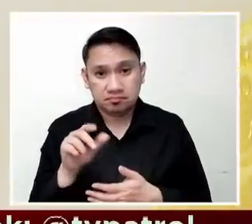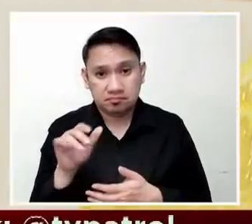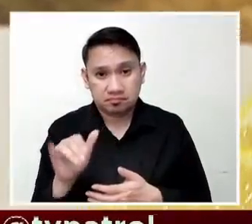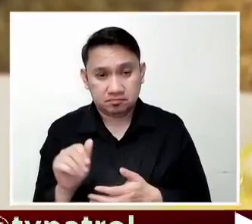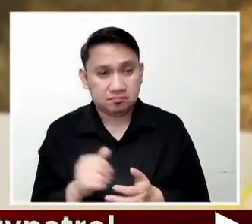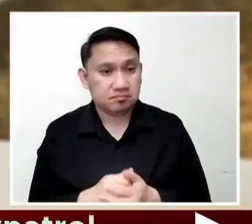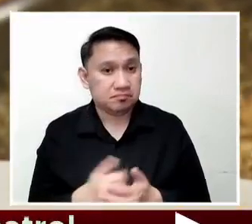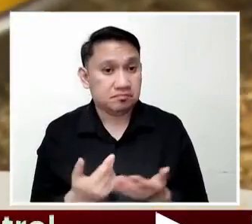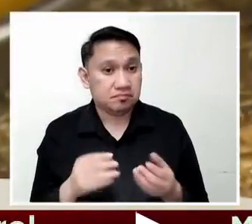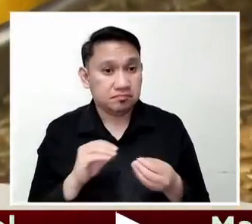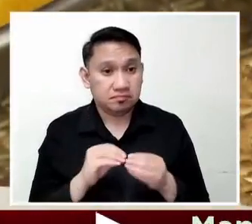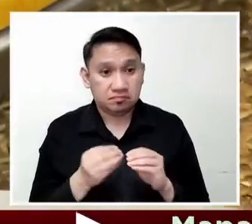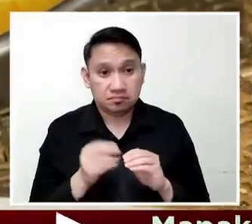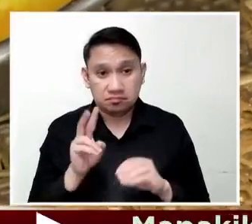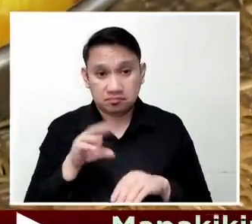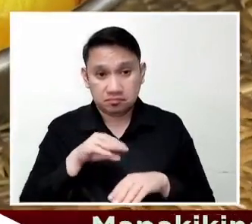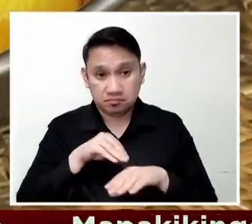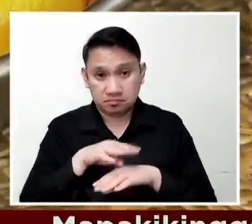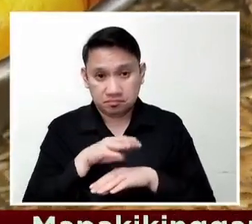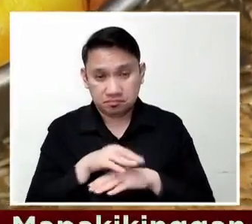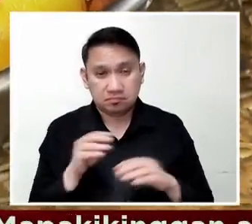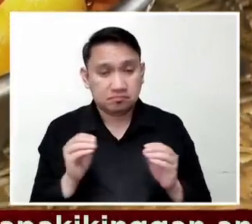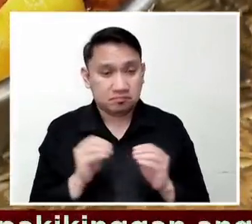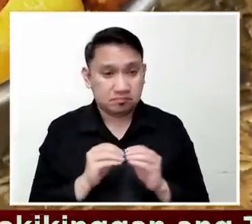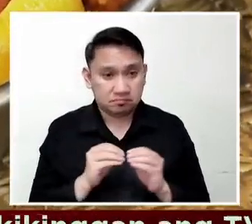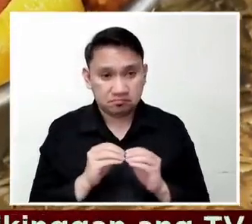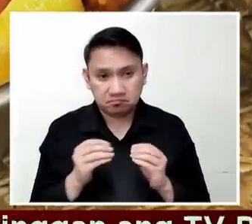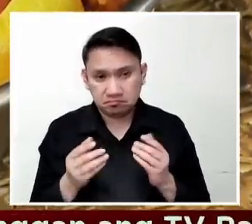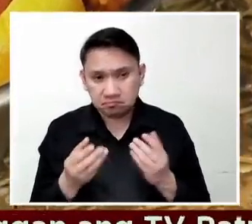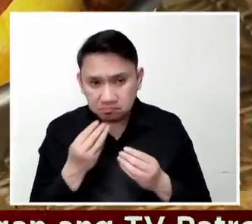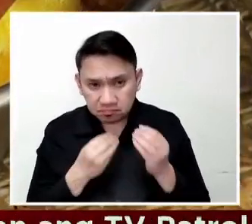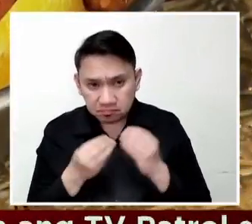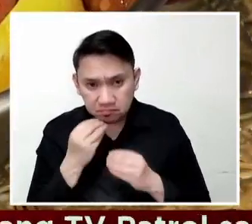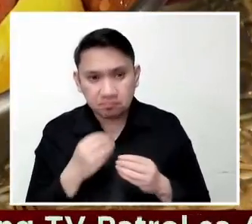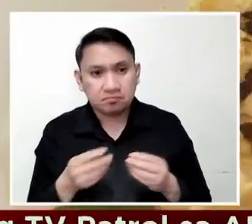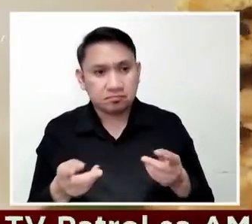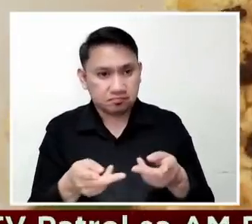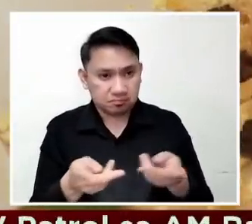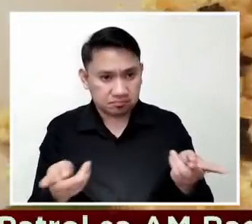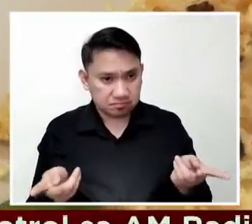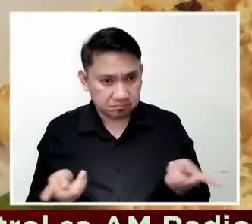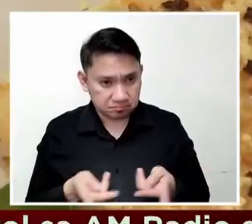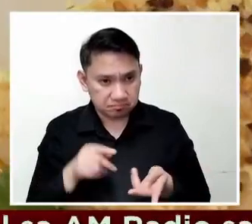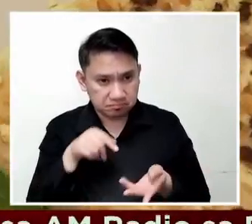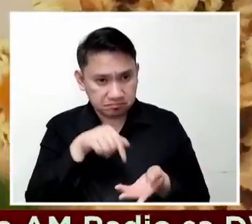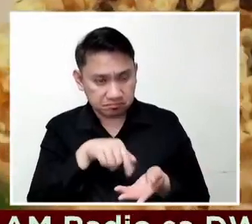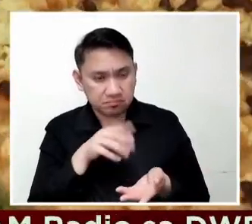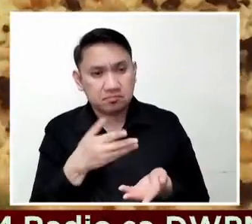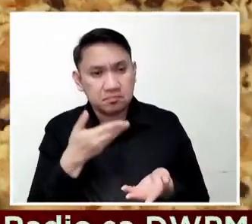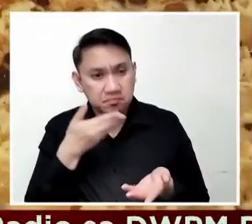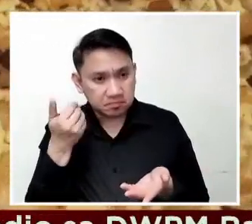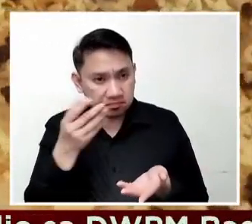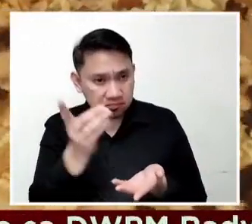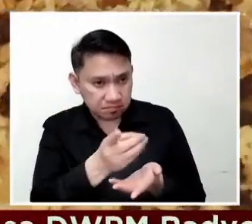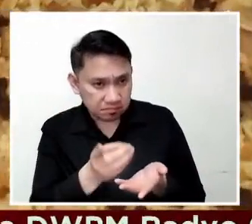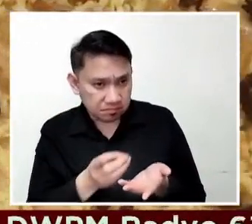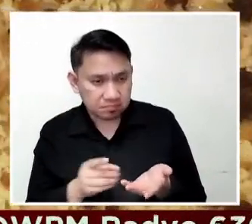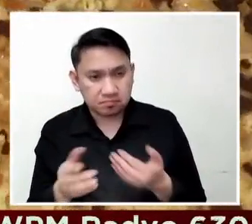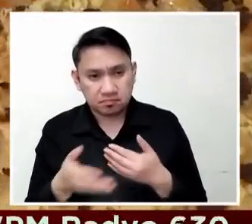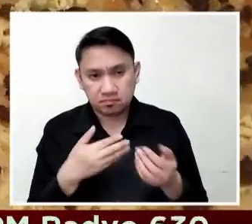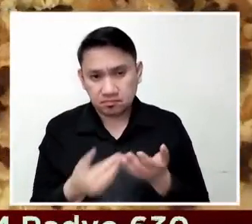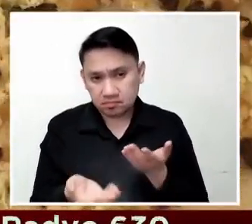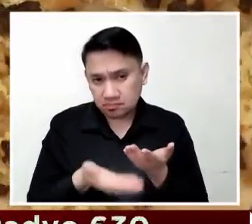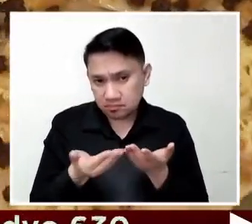2. Para mas ganahan sa pagkain ng bisita, plating is the key. Kumbaga, kahit simpleng pagkain,